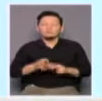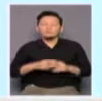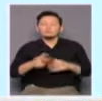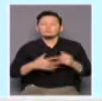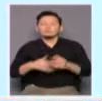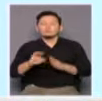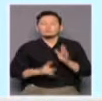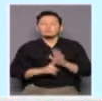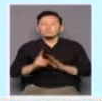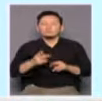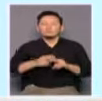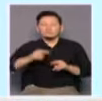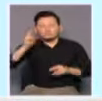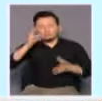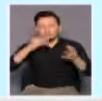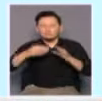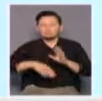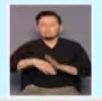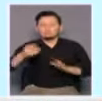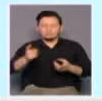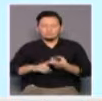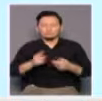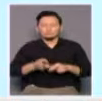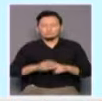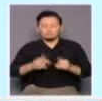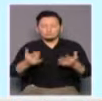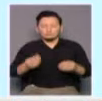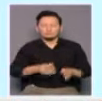практикам, сол білімдер нәтиже беретін болғасын жерде, мен